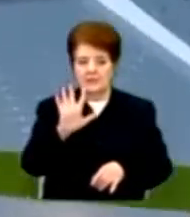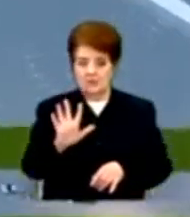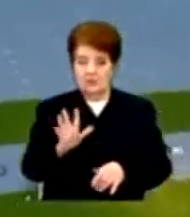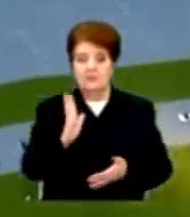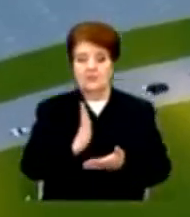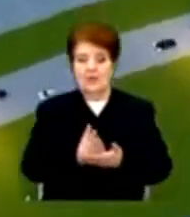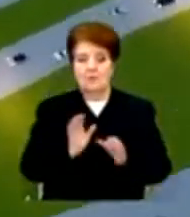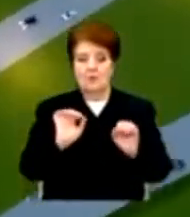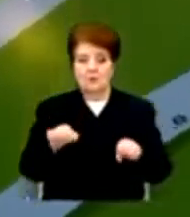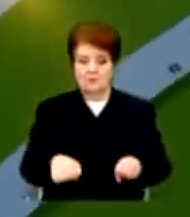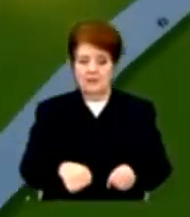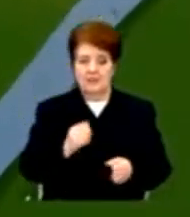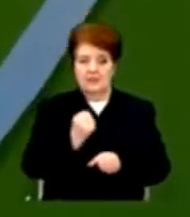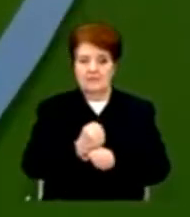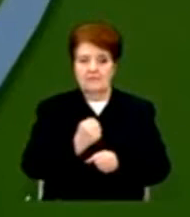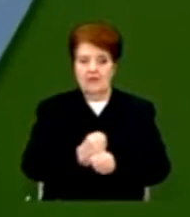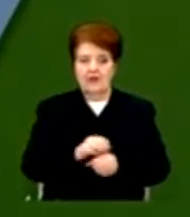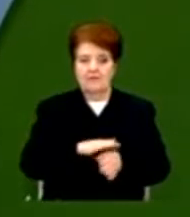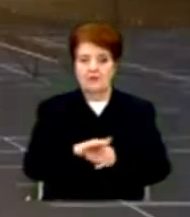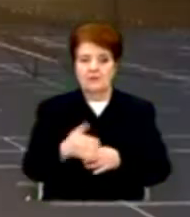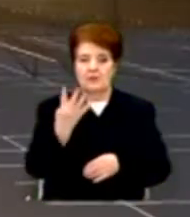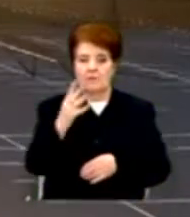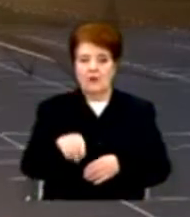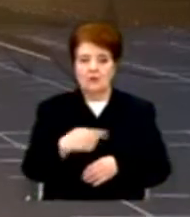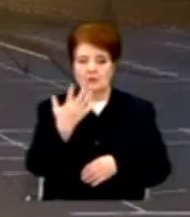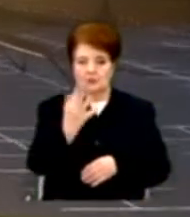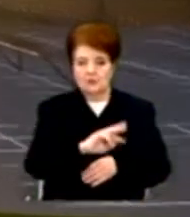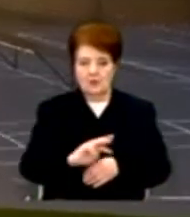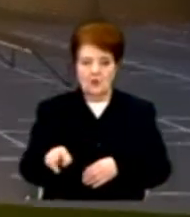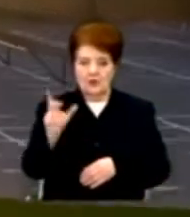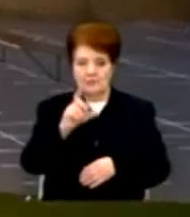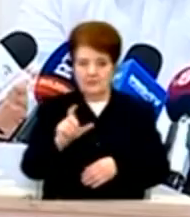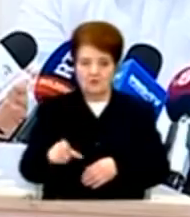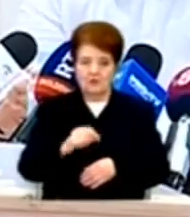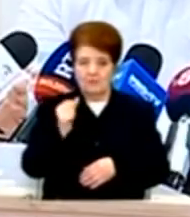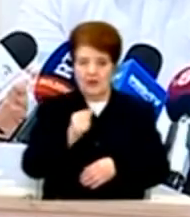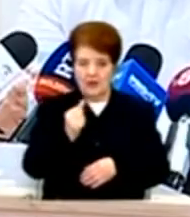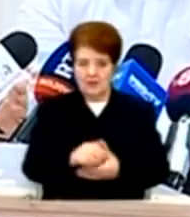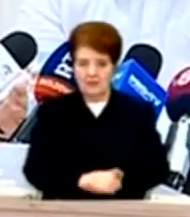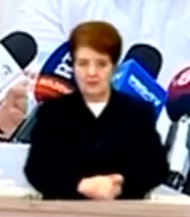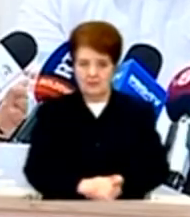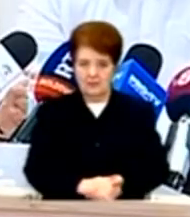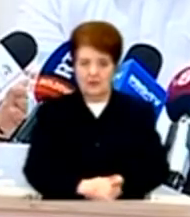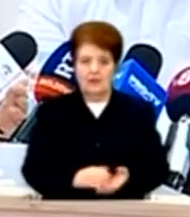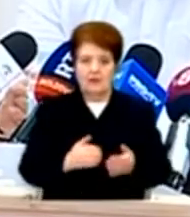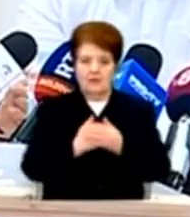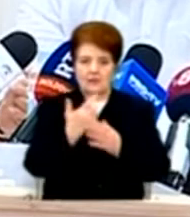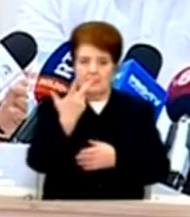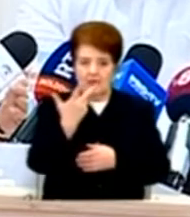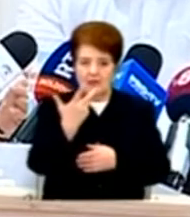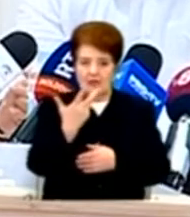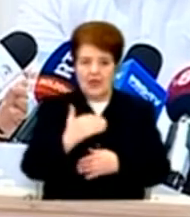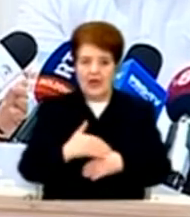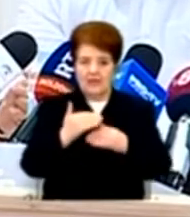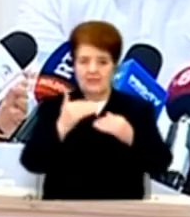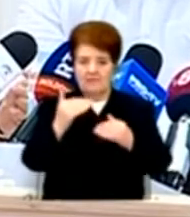aibă posibilitatea să facă față unui flux de 4,5 milioane de pasageri pe an. Avem la bază 3 nivele. Deci